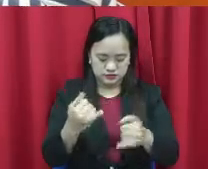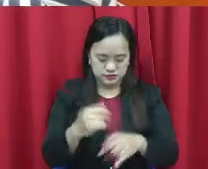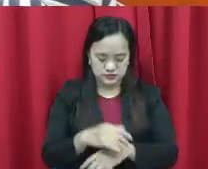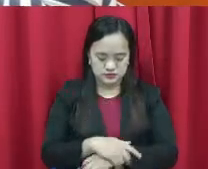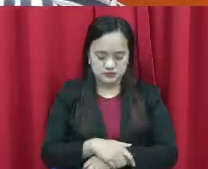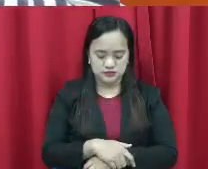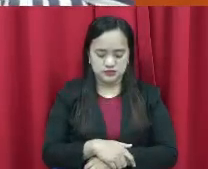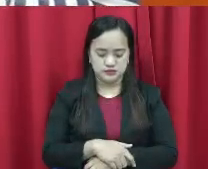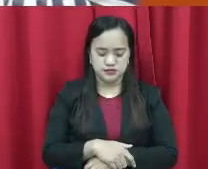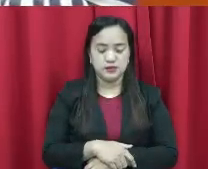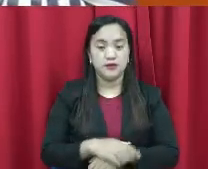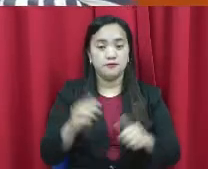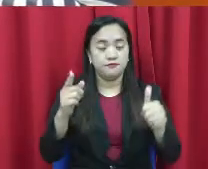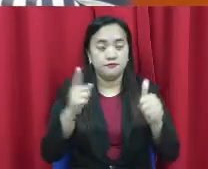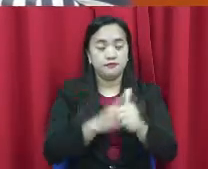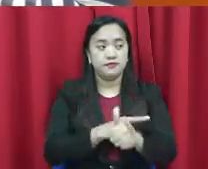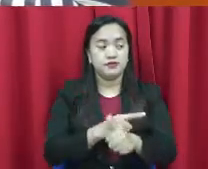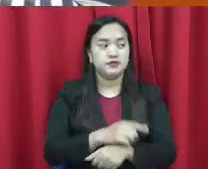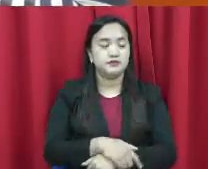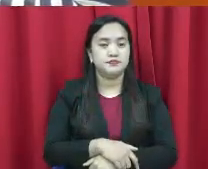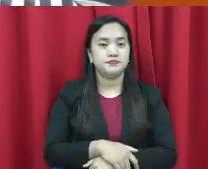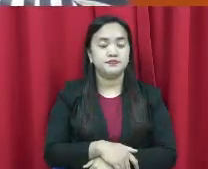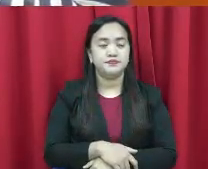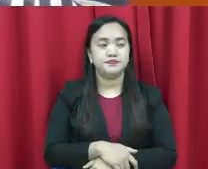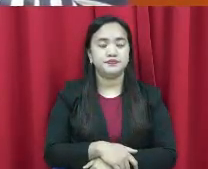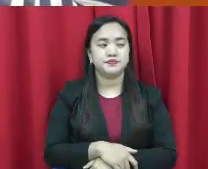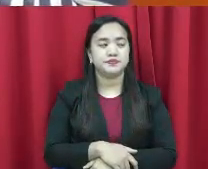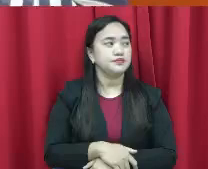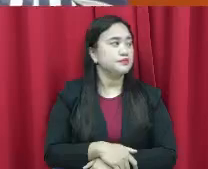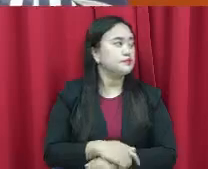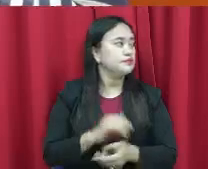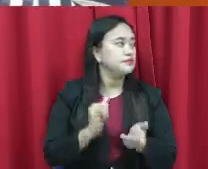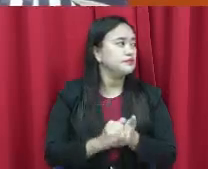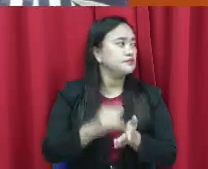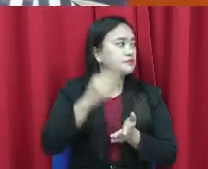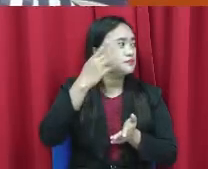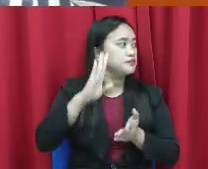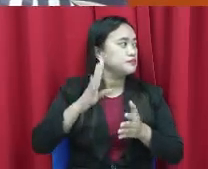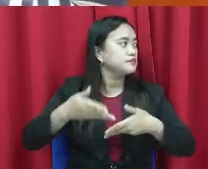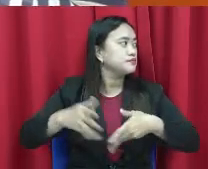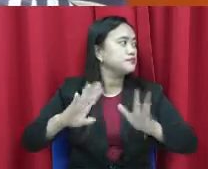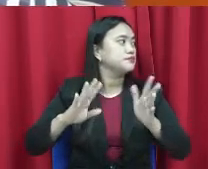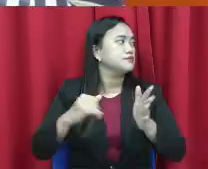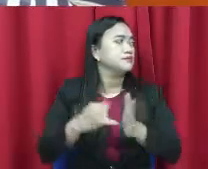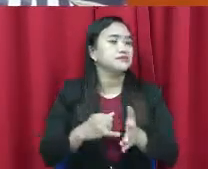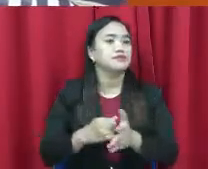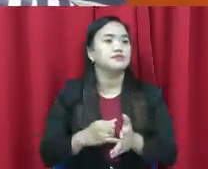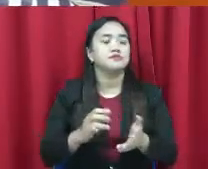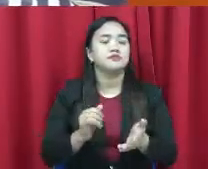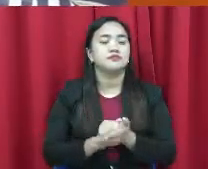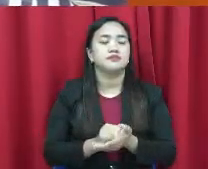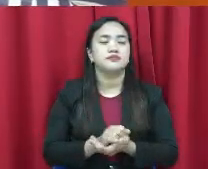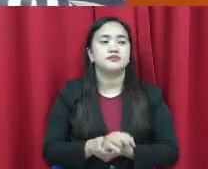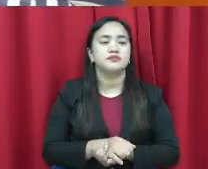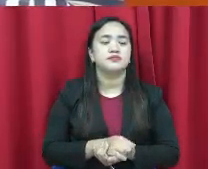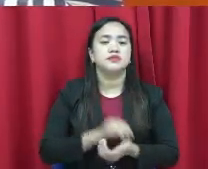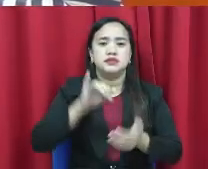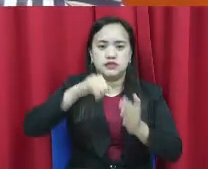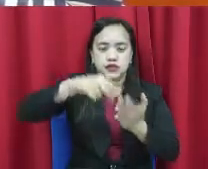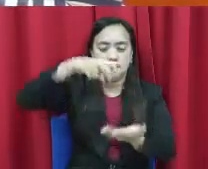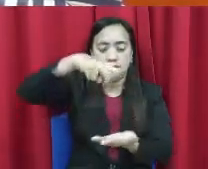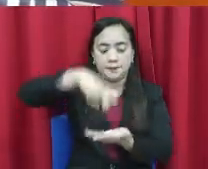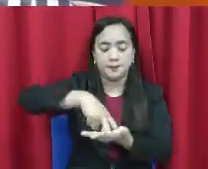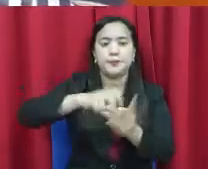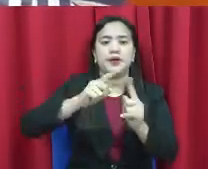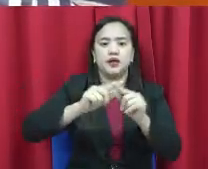ko ng ng pinahintulutan na ni Pastor na pwede na akong mag-asawa so talagang iniluhod ko sa panginoon